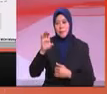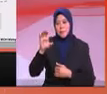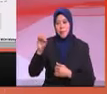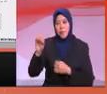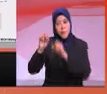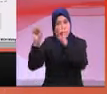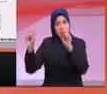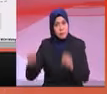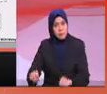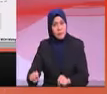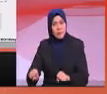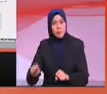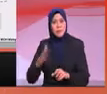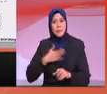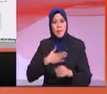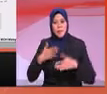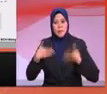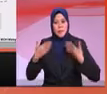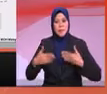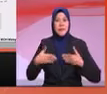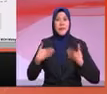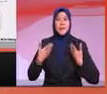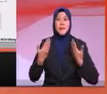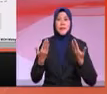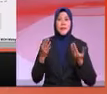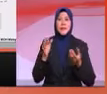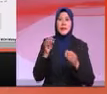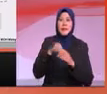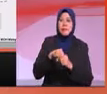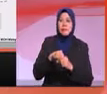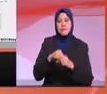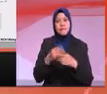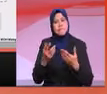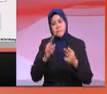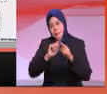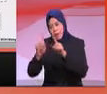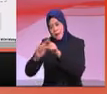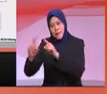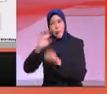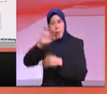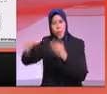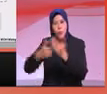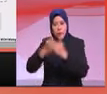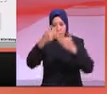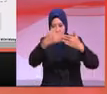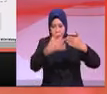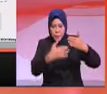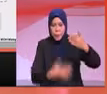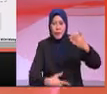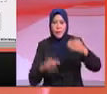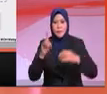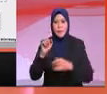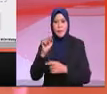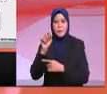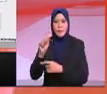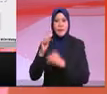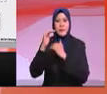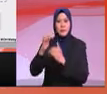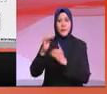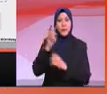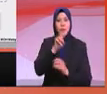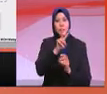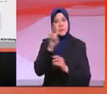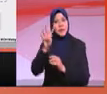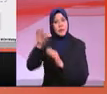kita melihat kepada MySejahtera dengan SIMCA dan sebagainya. Setiap hari data-data yang kita dapati dalam tempoh 24